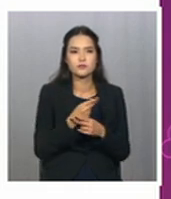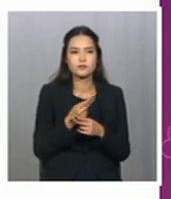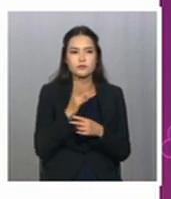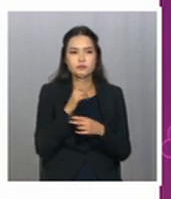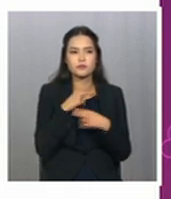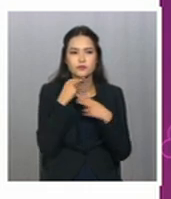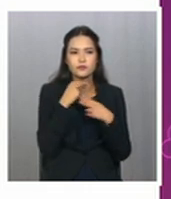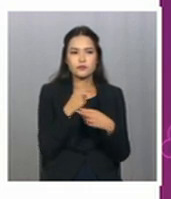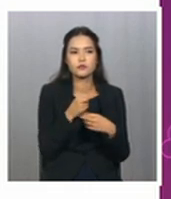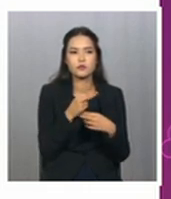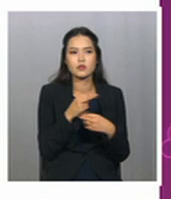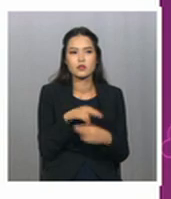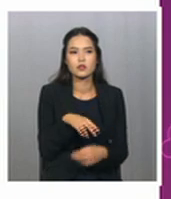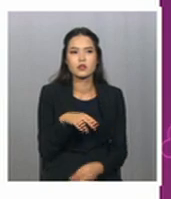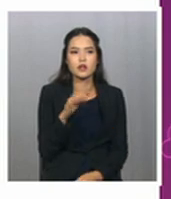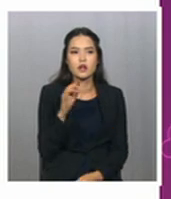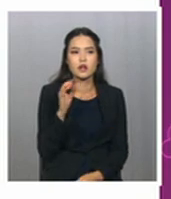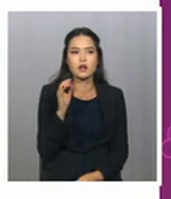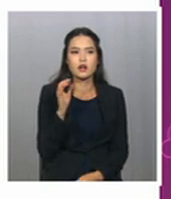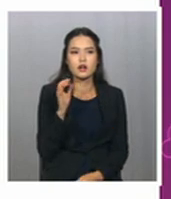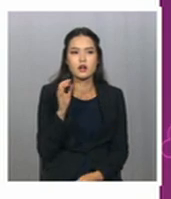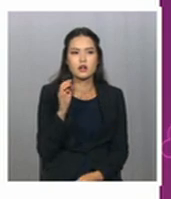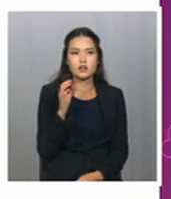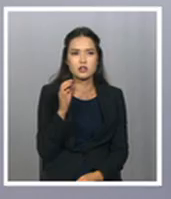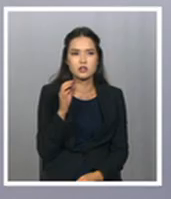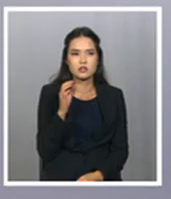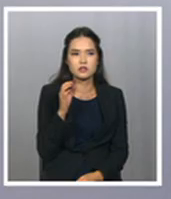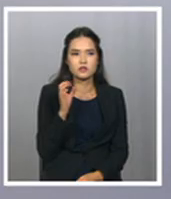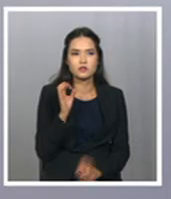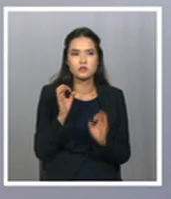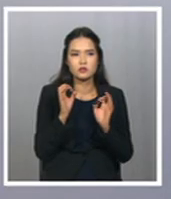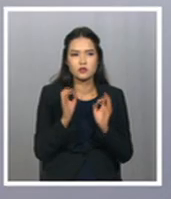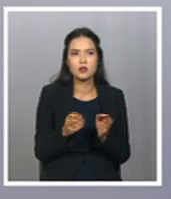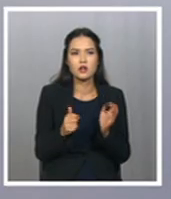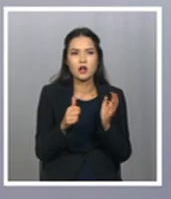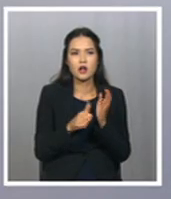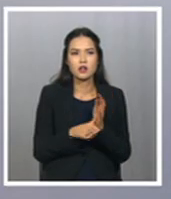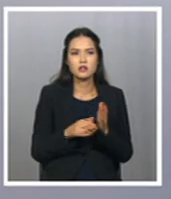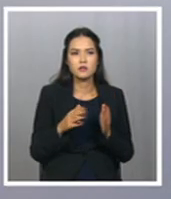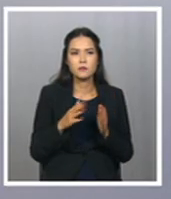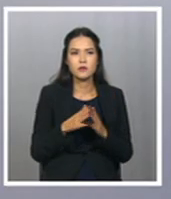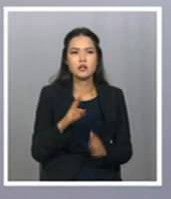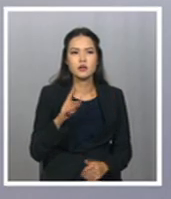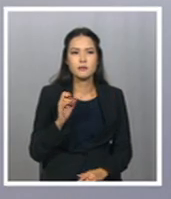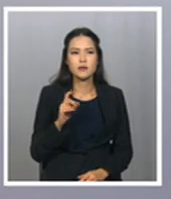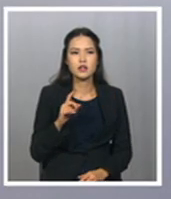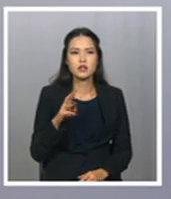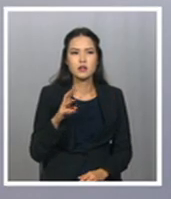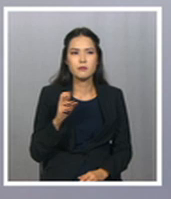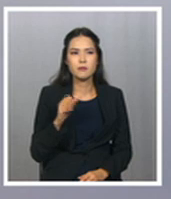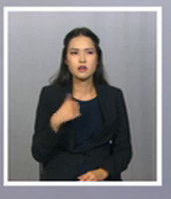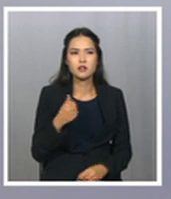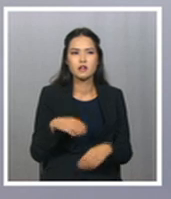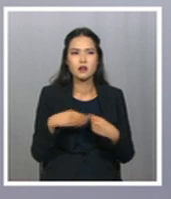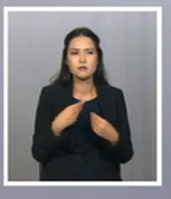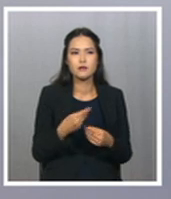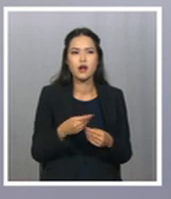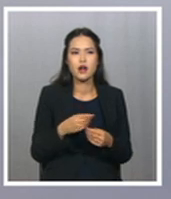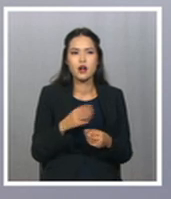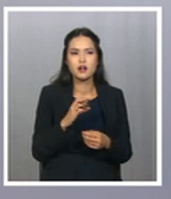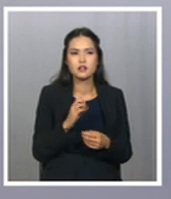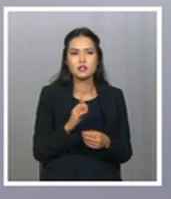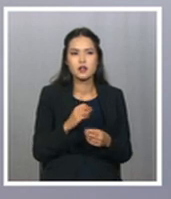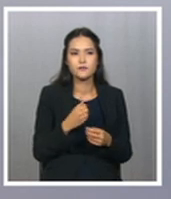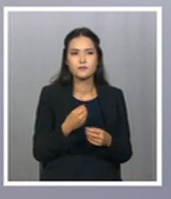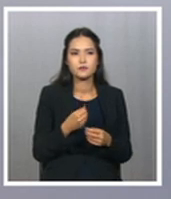бізде дұрыс 6 бұрышты призма. Е төбесі координаттар басы, Е, Д, О, Х осы,